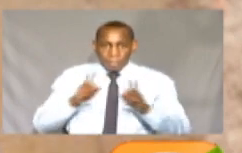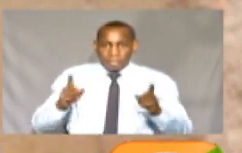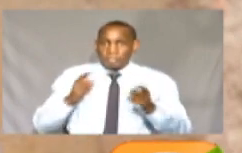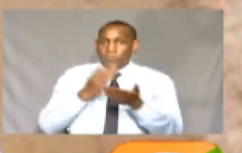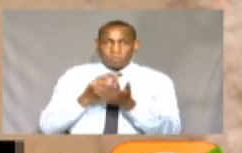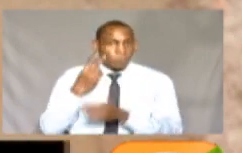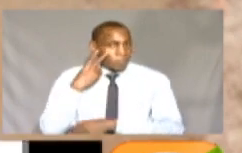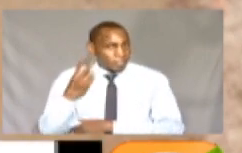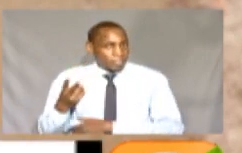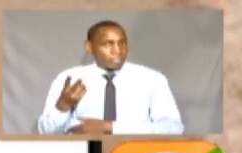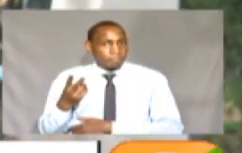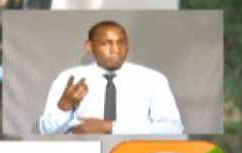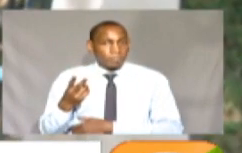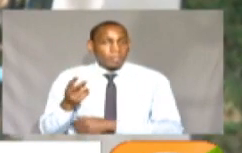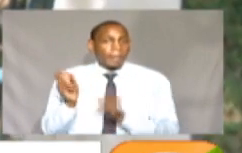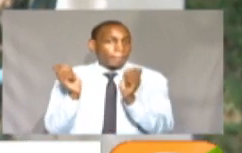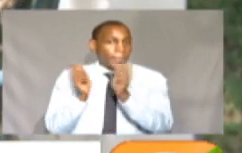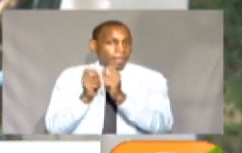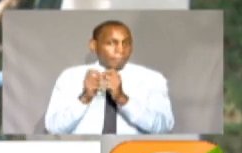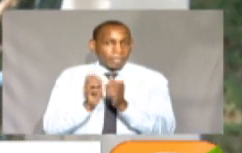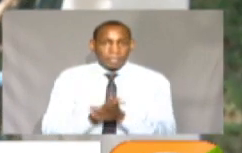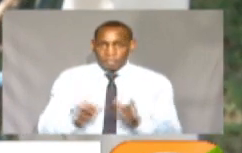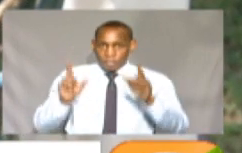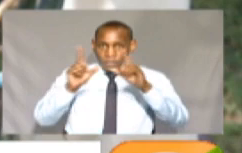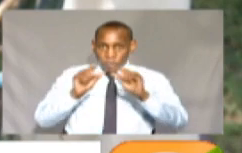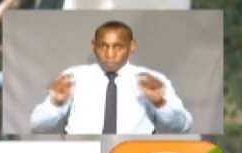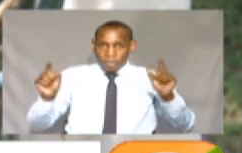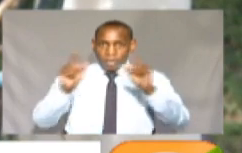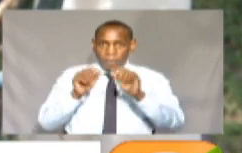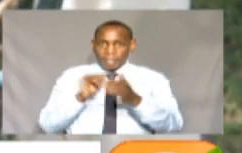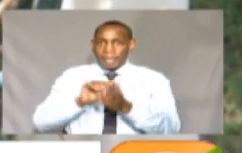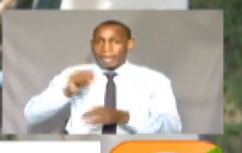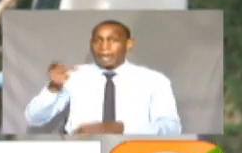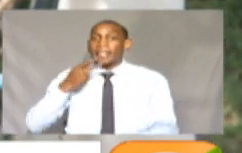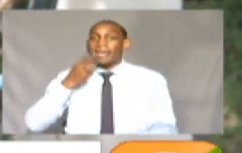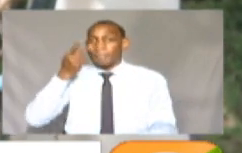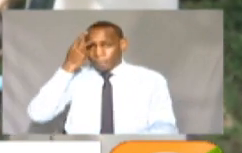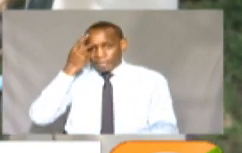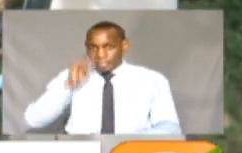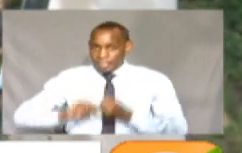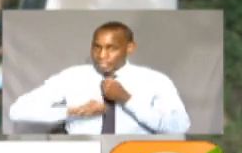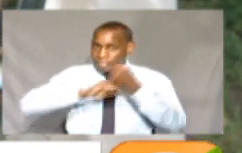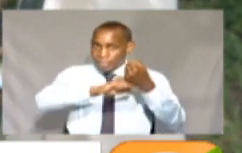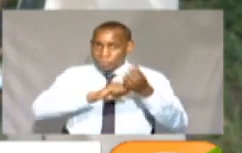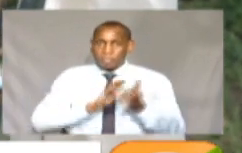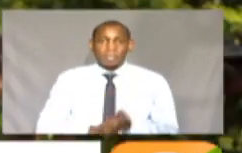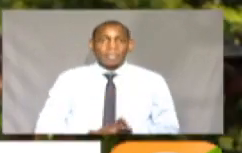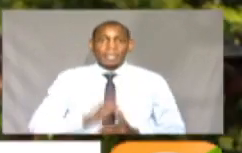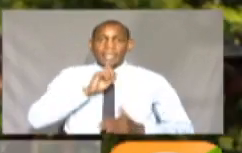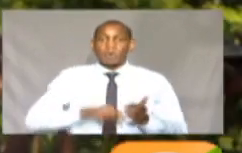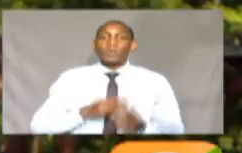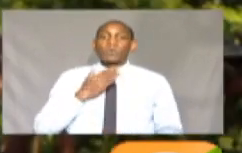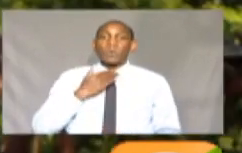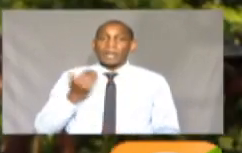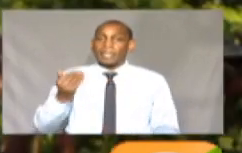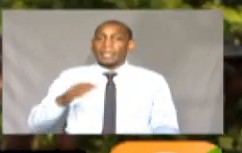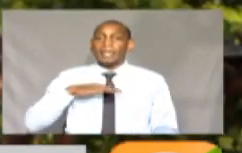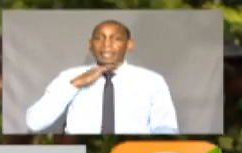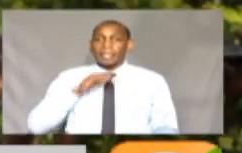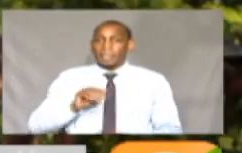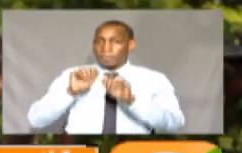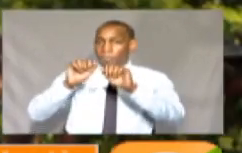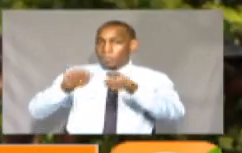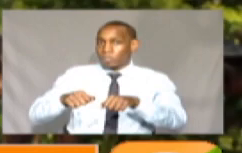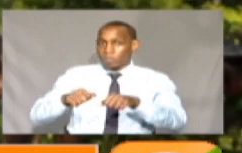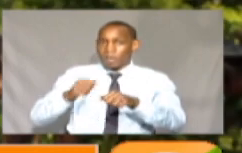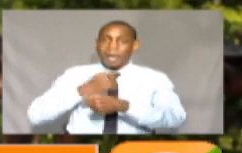unaona mtoto anaumia. Ni kauli ambayo imekaririwa na wazazi wenzake. Wanataka mtoto akufe ili waanze moja moja